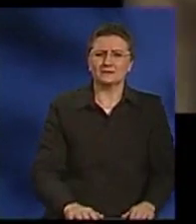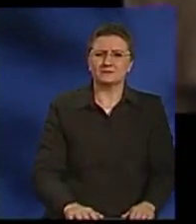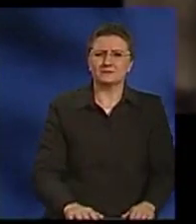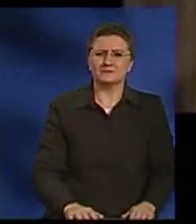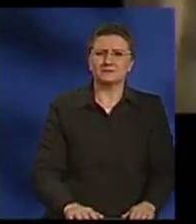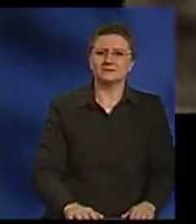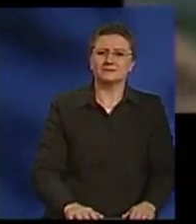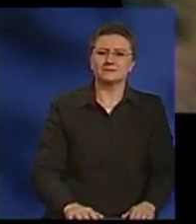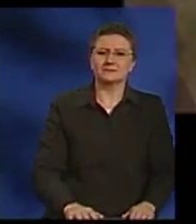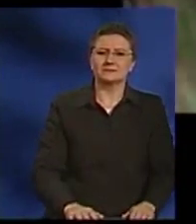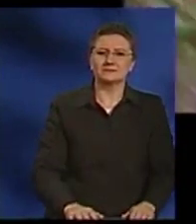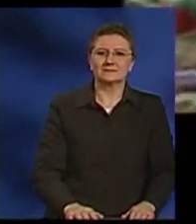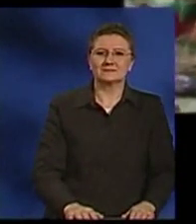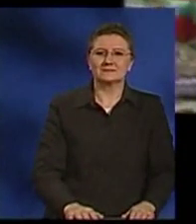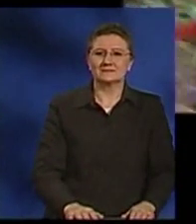Ой,